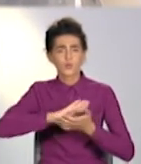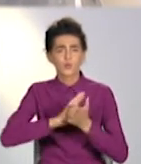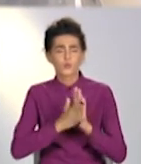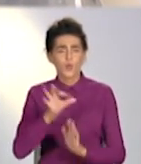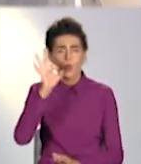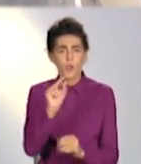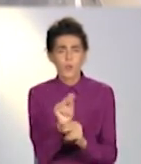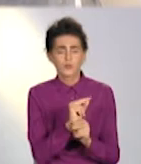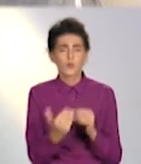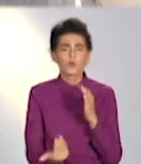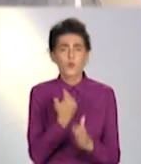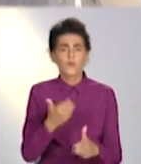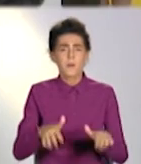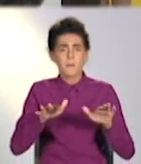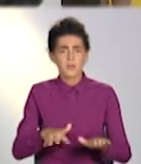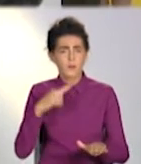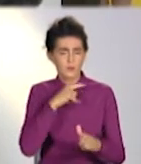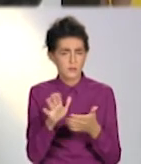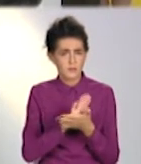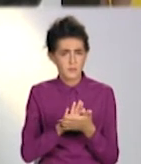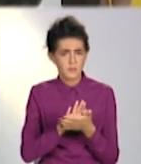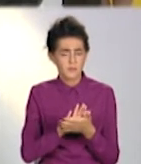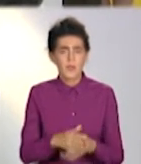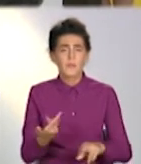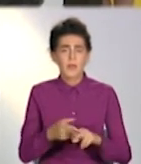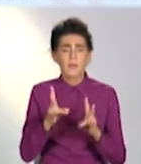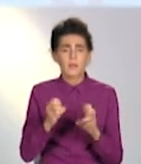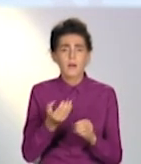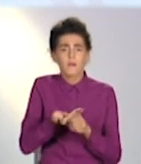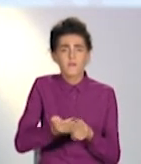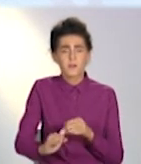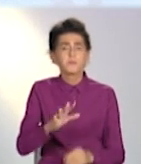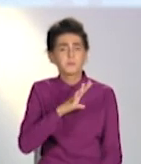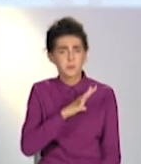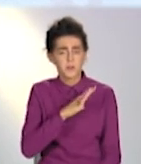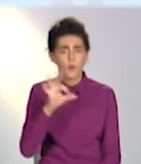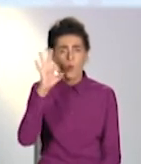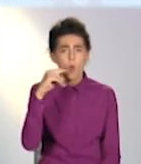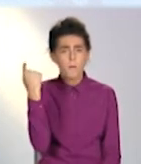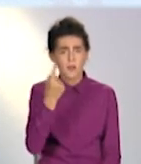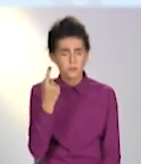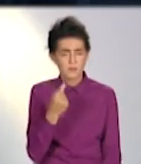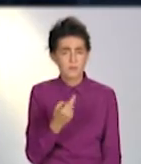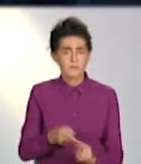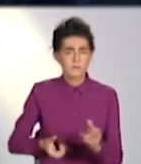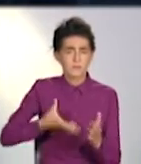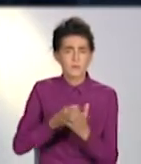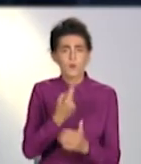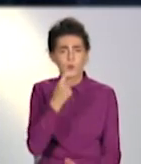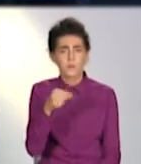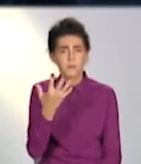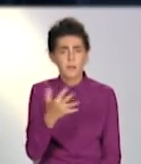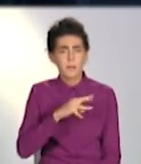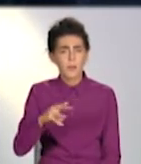нас появится новый пункт для стерилизации. На новий стерилізаційний пункт гроші виділили з обласної казни – понад